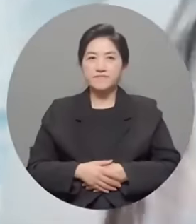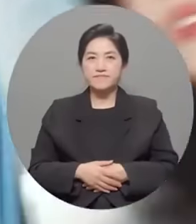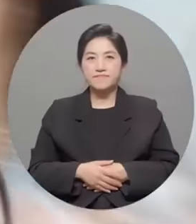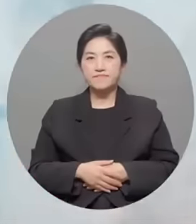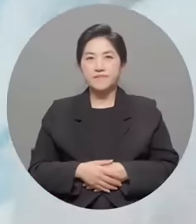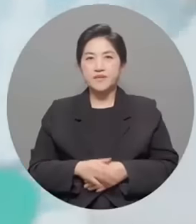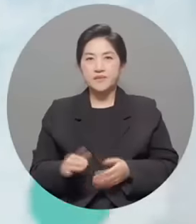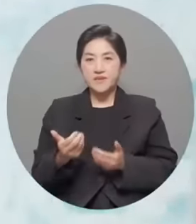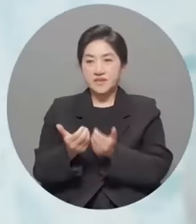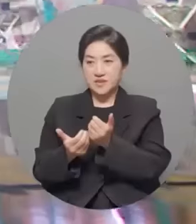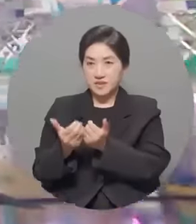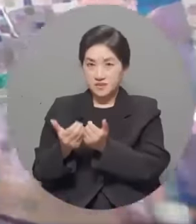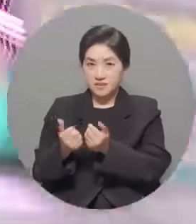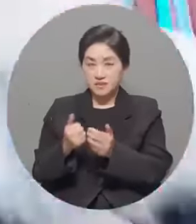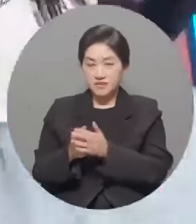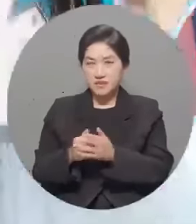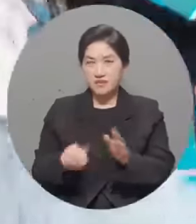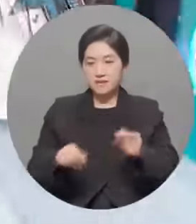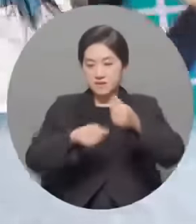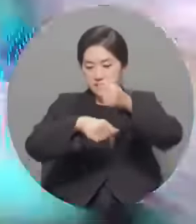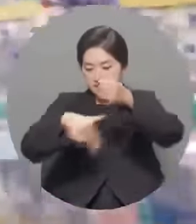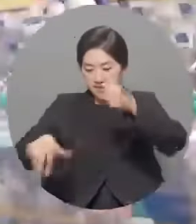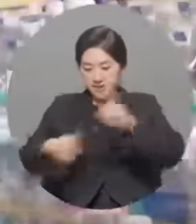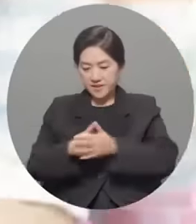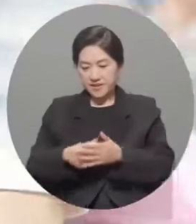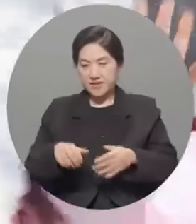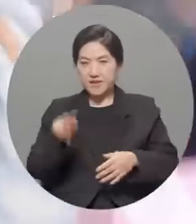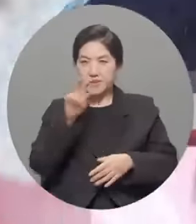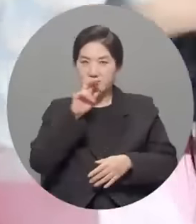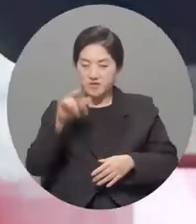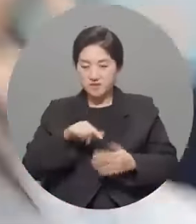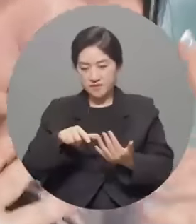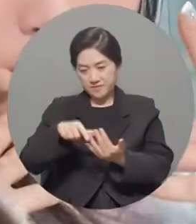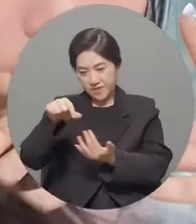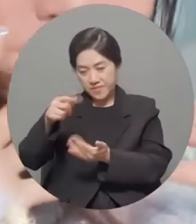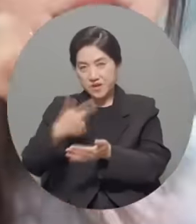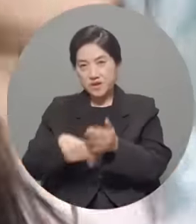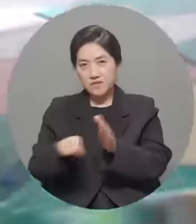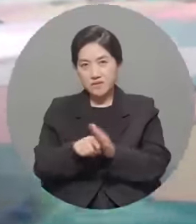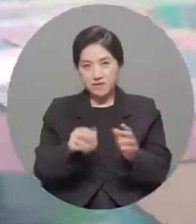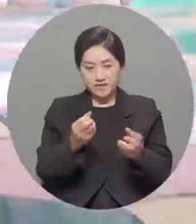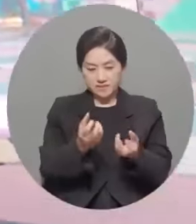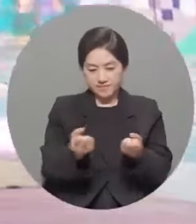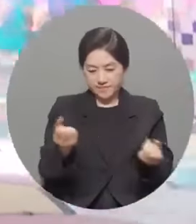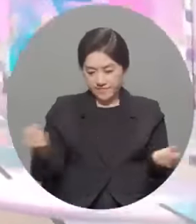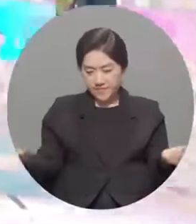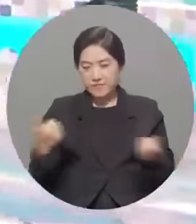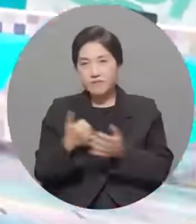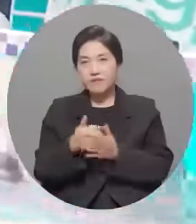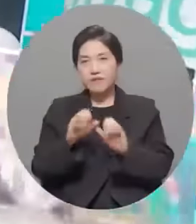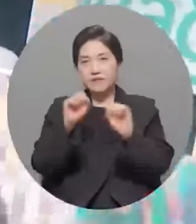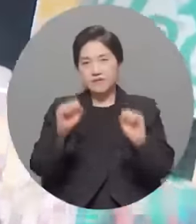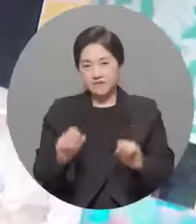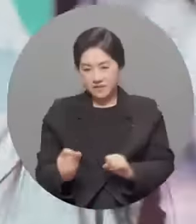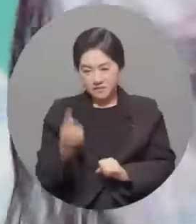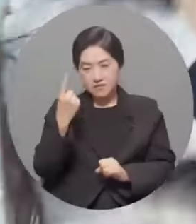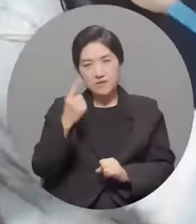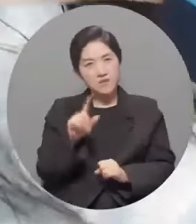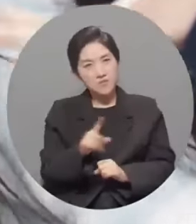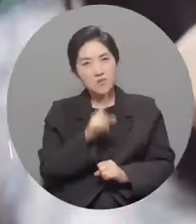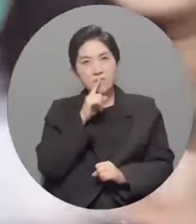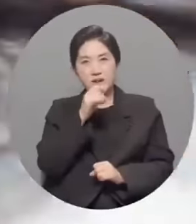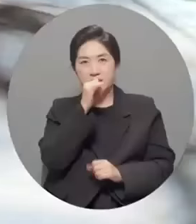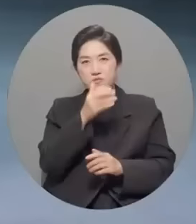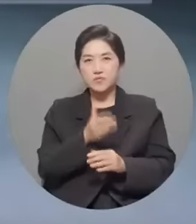이번 갈등은 다양한 아티스트를 발굴하기 위해 여러 독립적인 레이블을 둔 시스템에서 비롯된 것 아니냐는 분석도